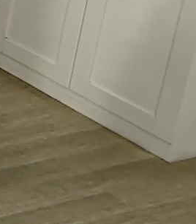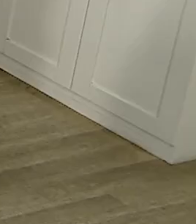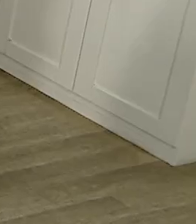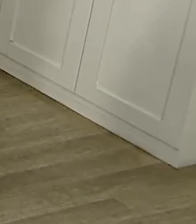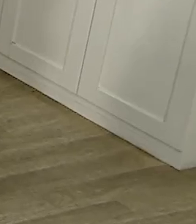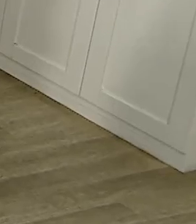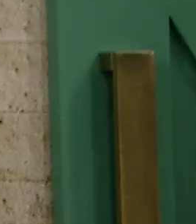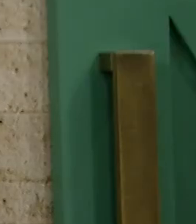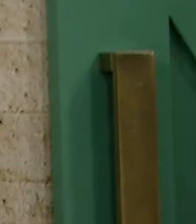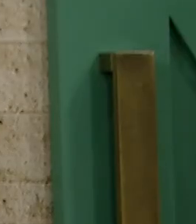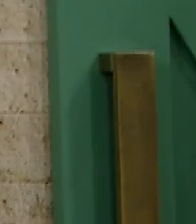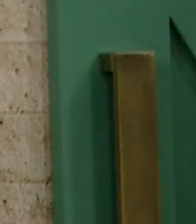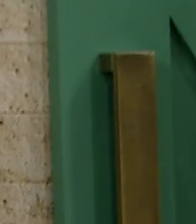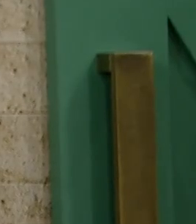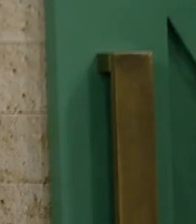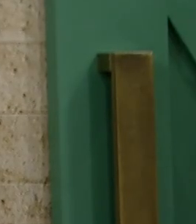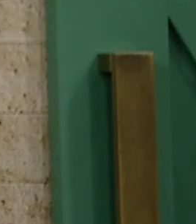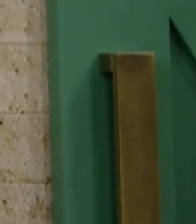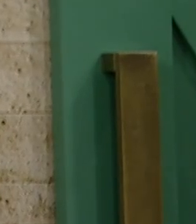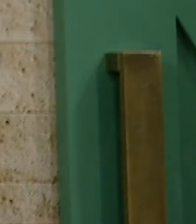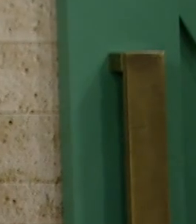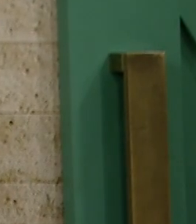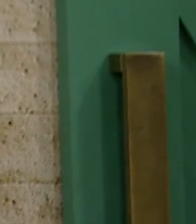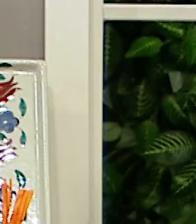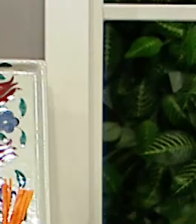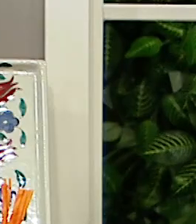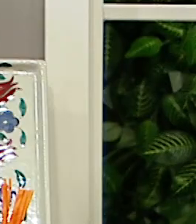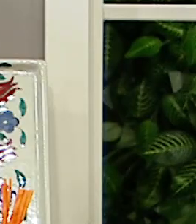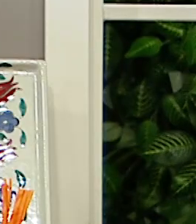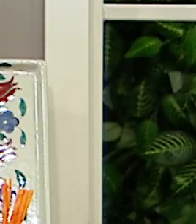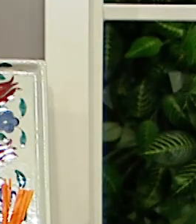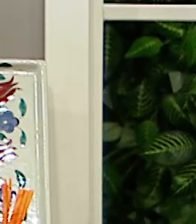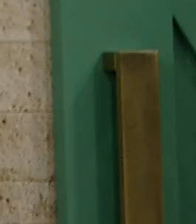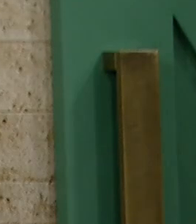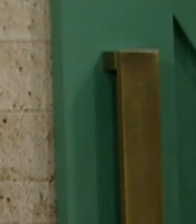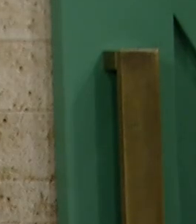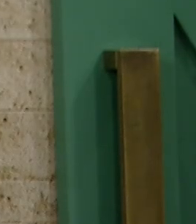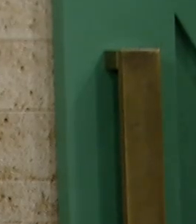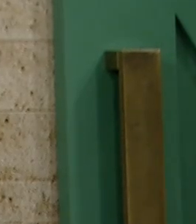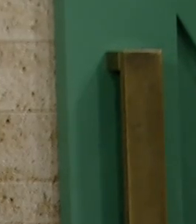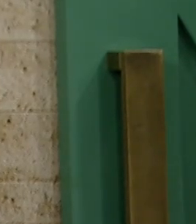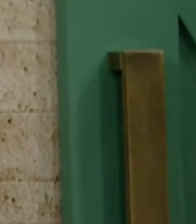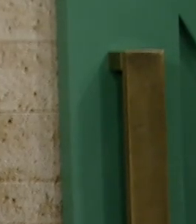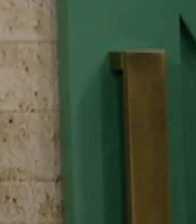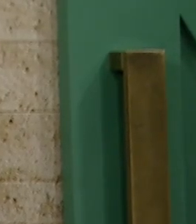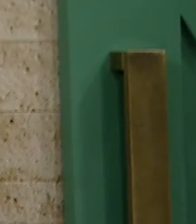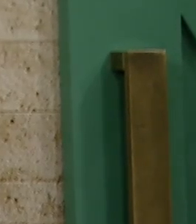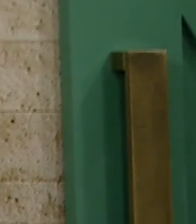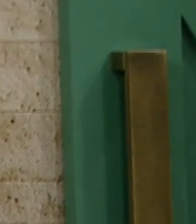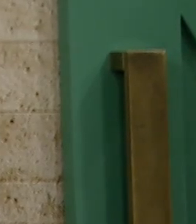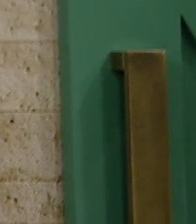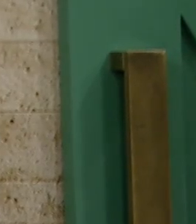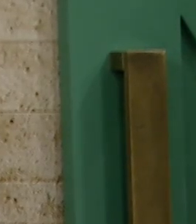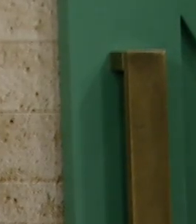Sağ olun. Bugün neler yapacağız? Bize neler göstereceksiniz? Bayağı renkli bir masa görüyoruz. Evet. Okul öncesi eğitiminde